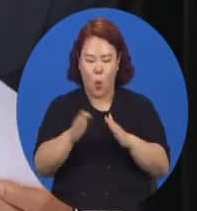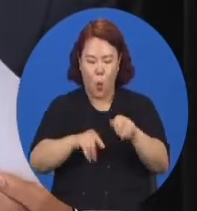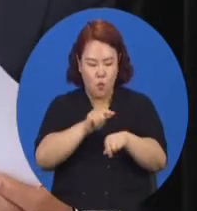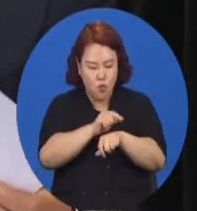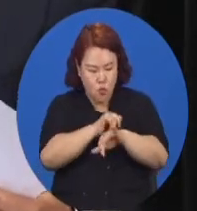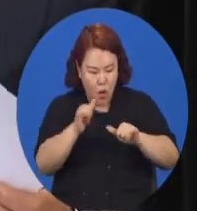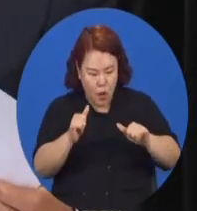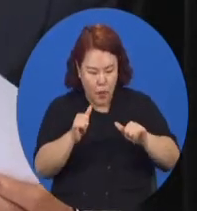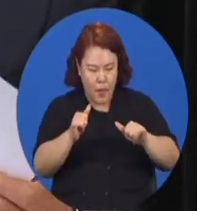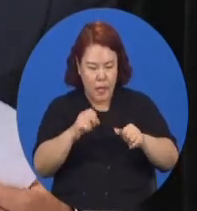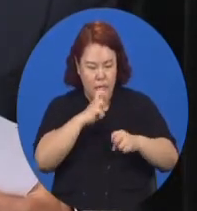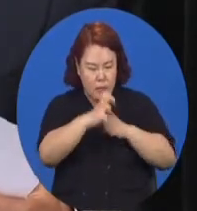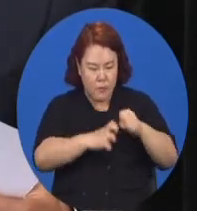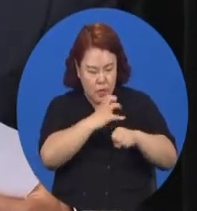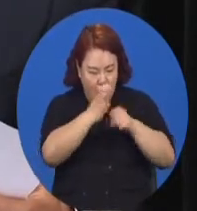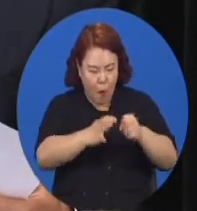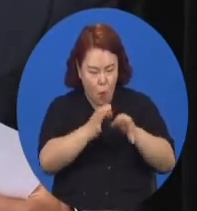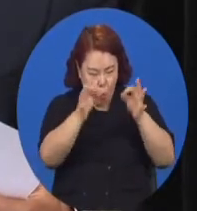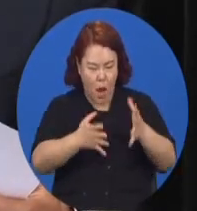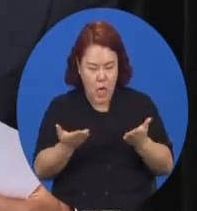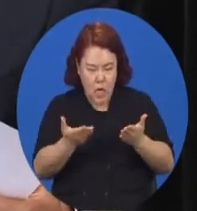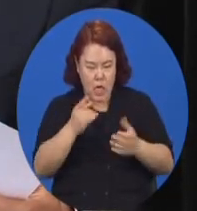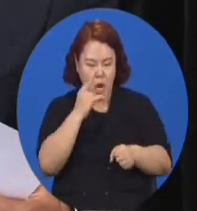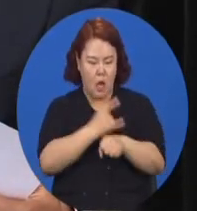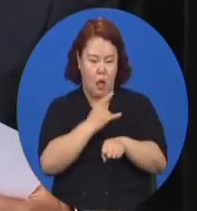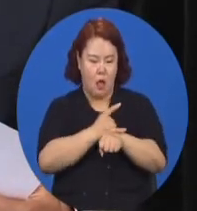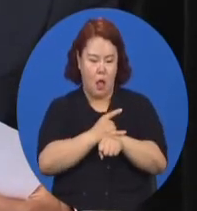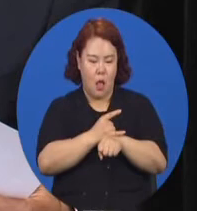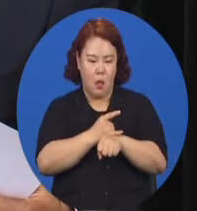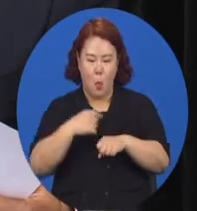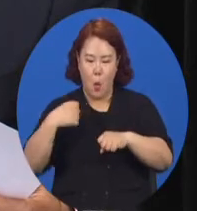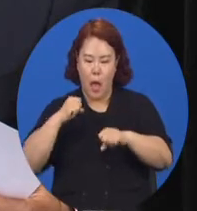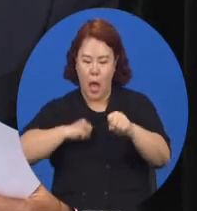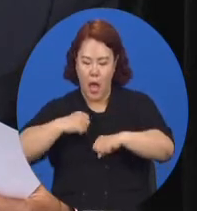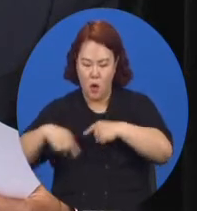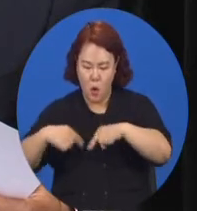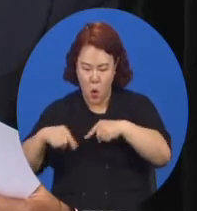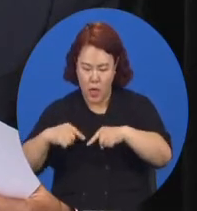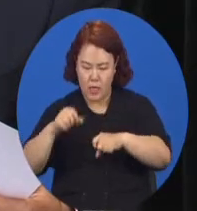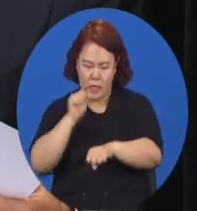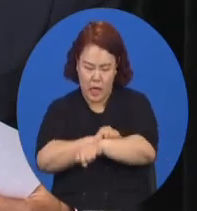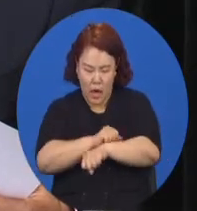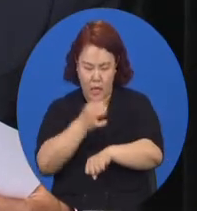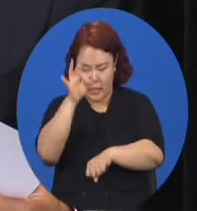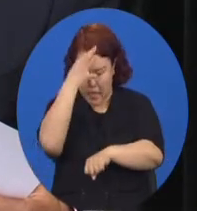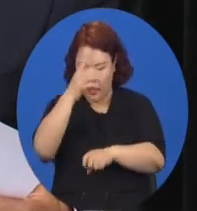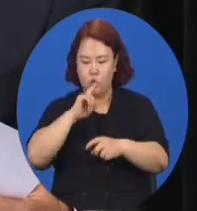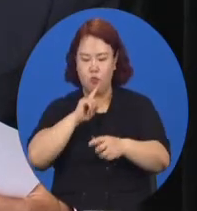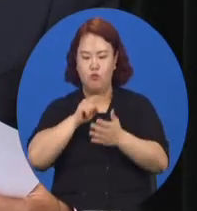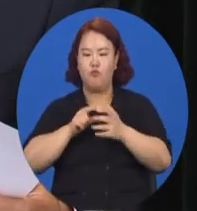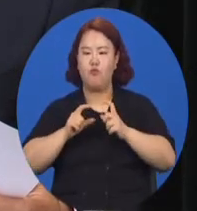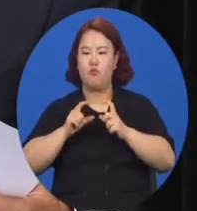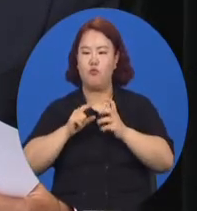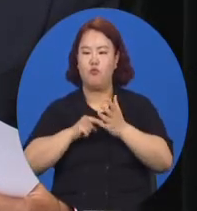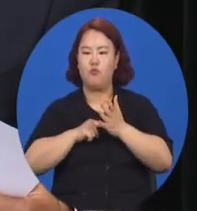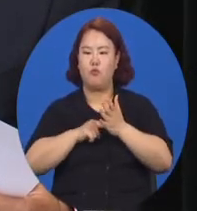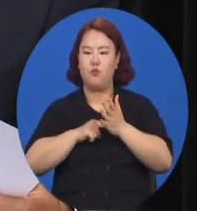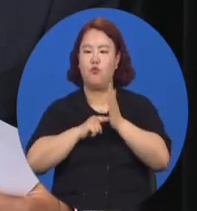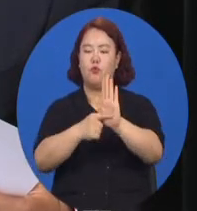행정의 달인이다, 행정의 명품이다 이렇게 주장해 오시면서 지금 저 주차장